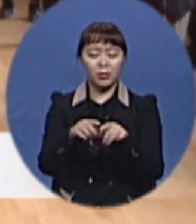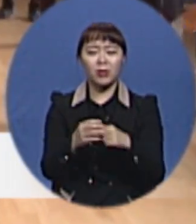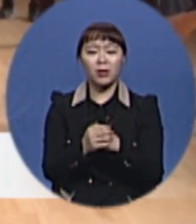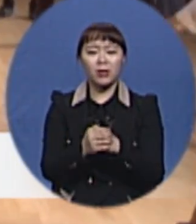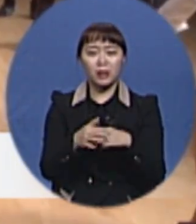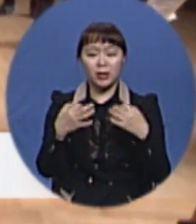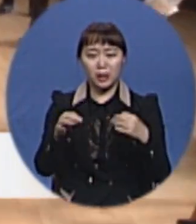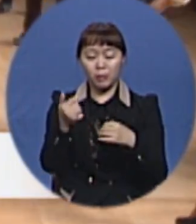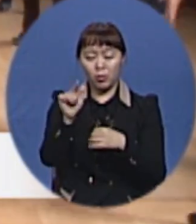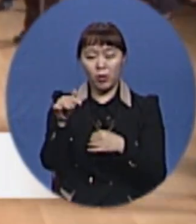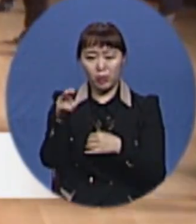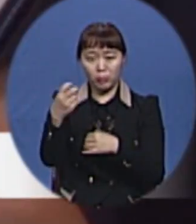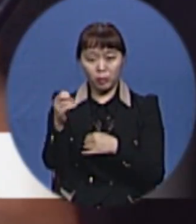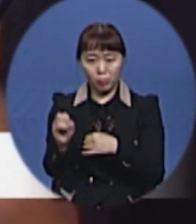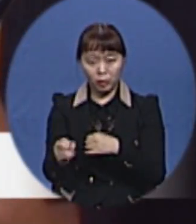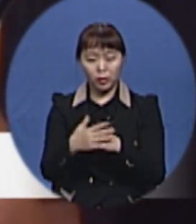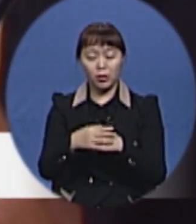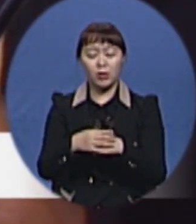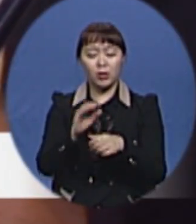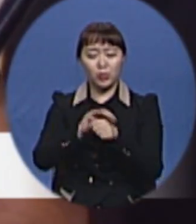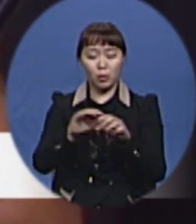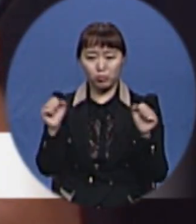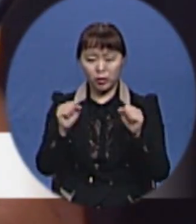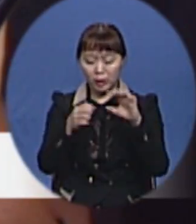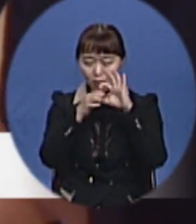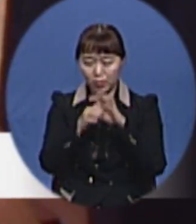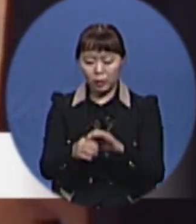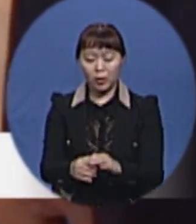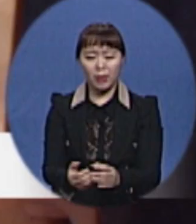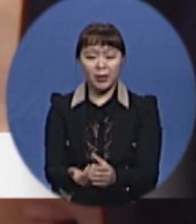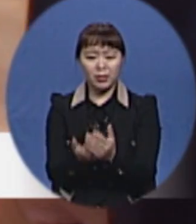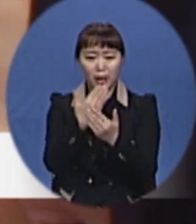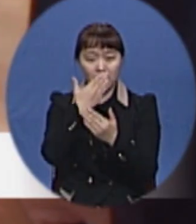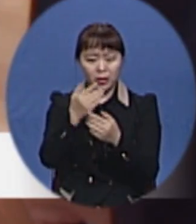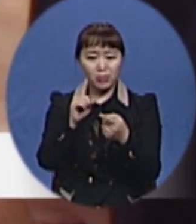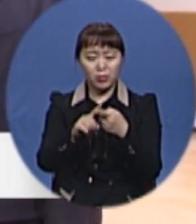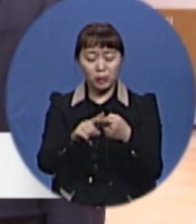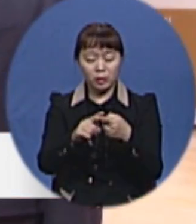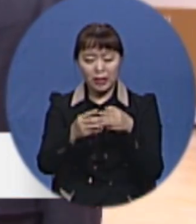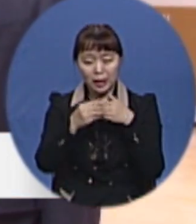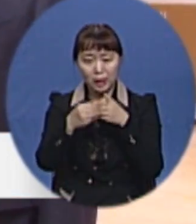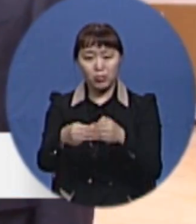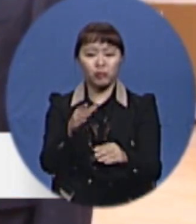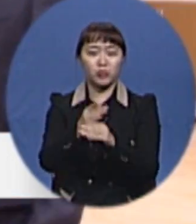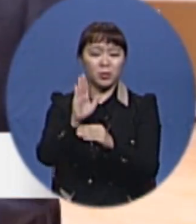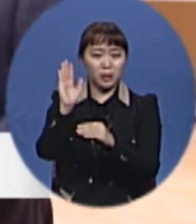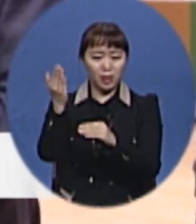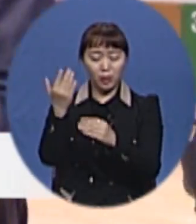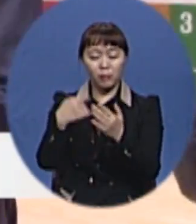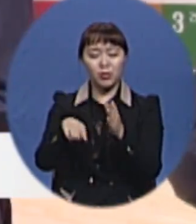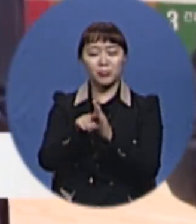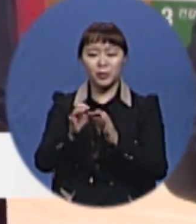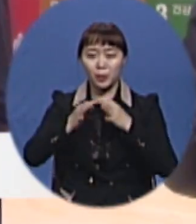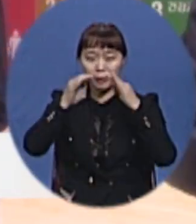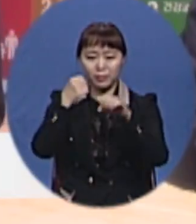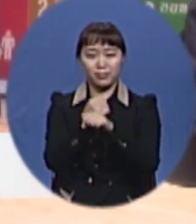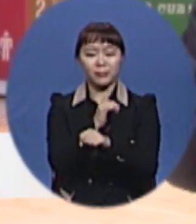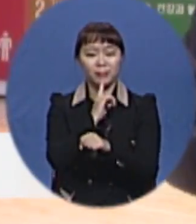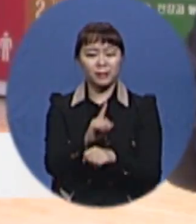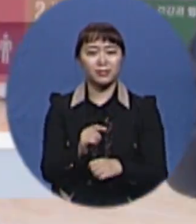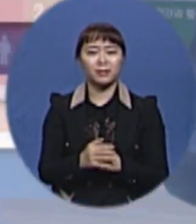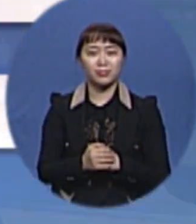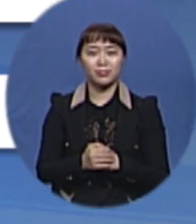한편 김관영 도지사는 경상북도가 지속가능 발전을 이끌어가는 중심이 될 수 있도록 최선을 다하겠다고